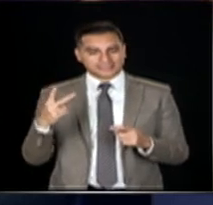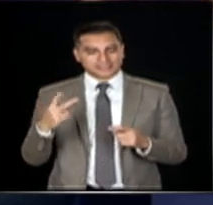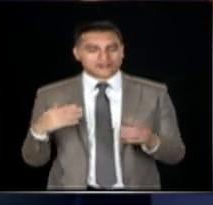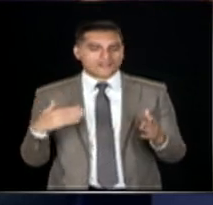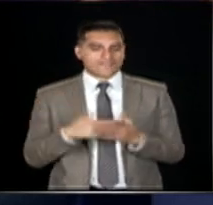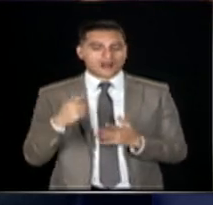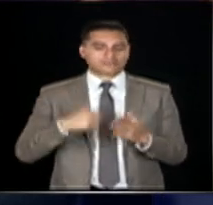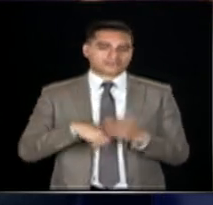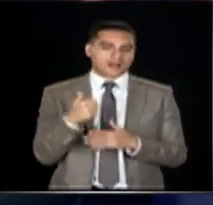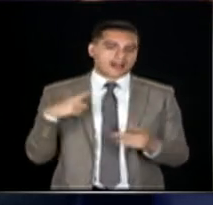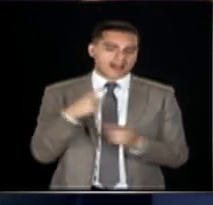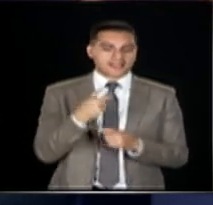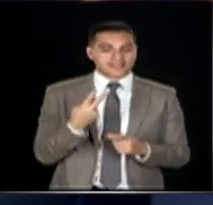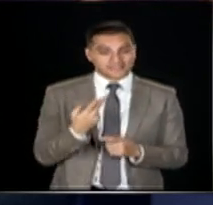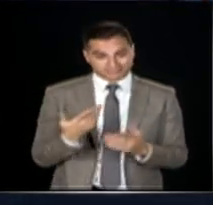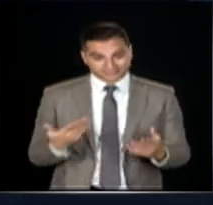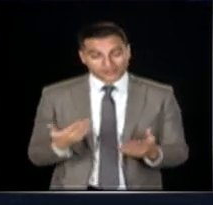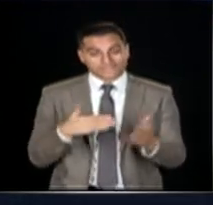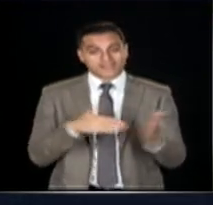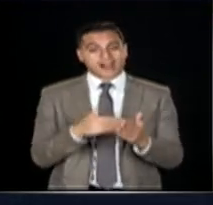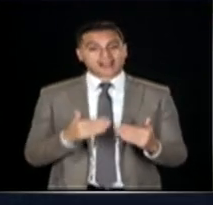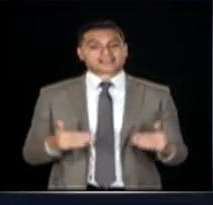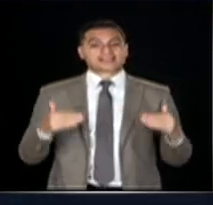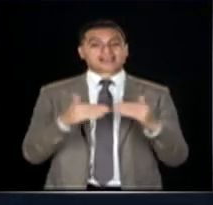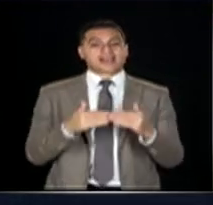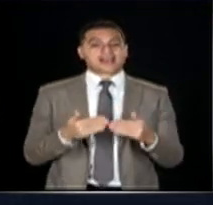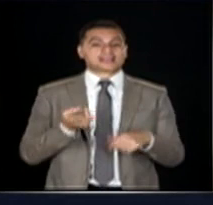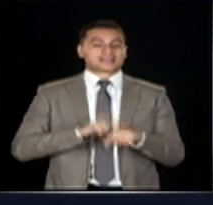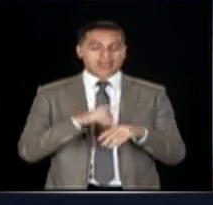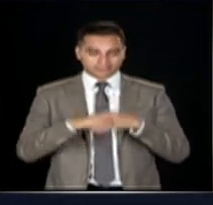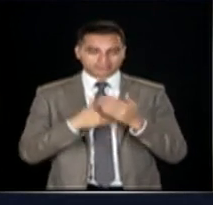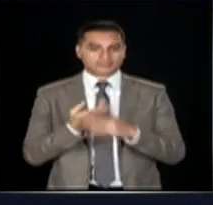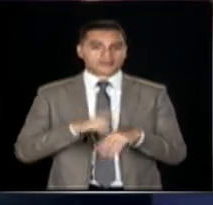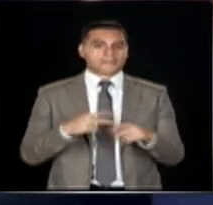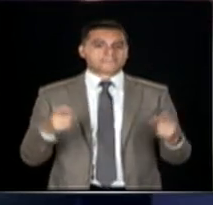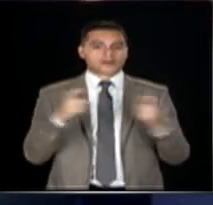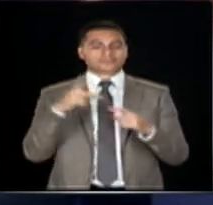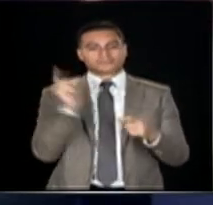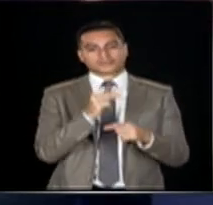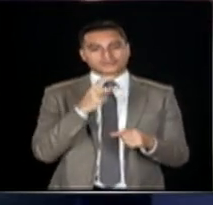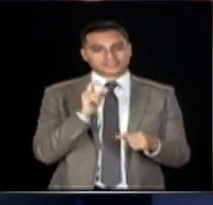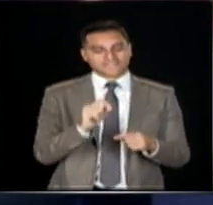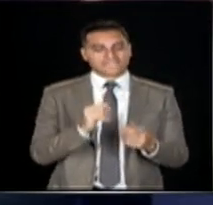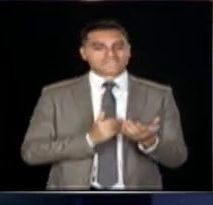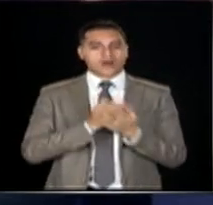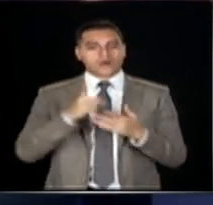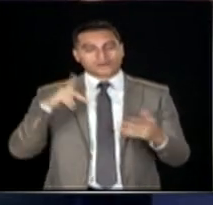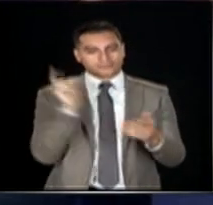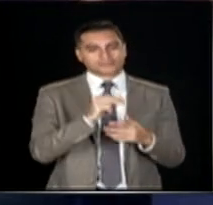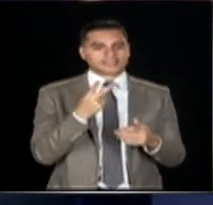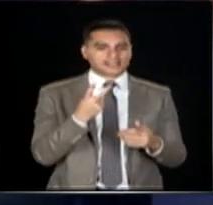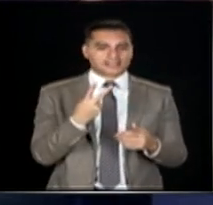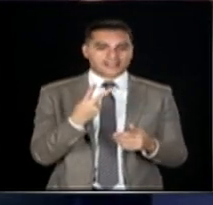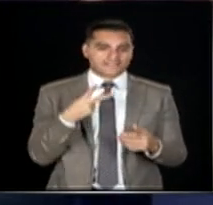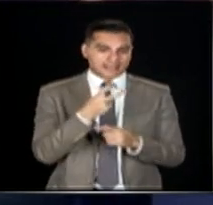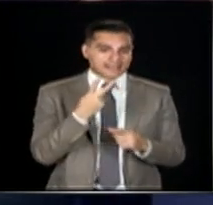وهو اللي سجل الهدفين، وتعادل الماتش وكسبوا 2-0 وهو اللي سجل برضو الهدفين وسجل